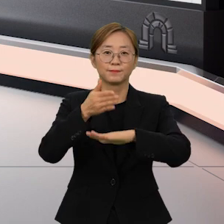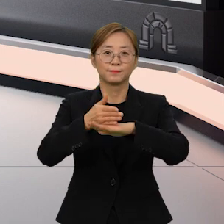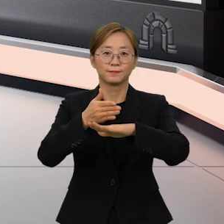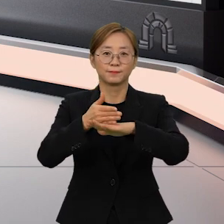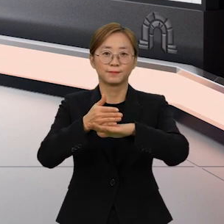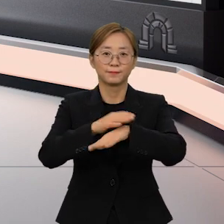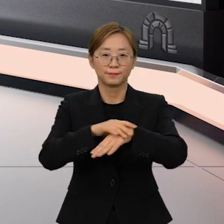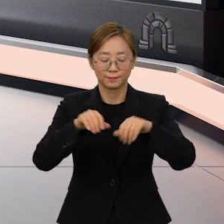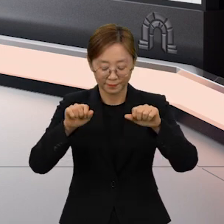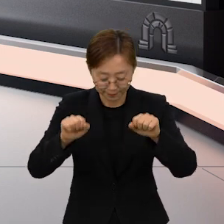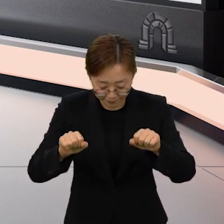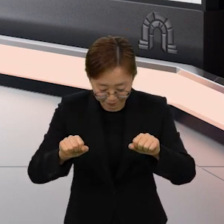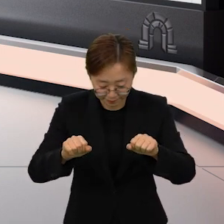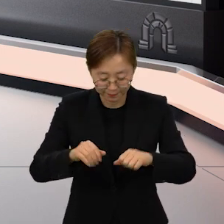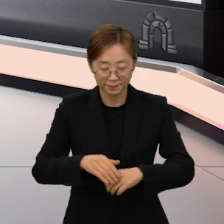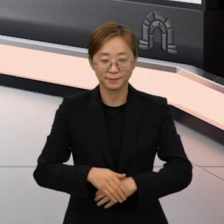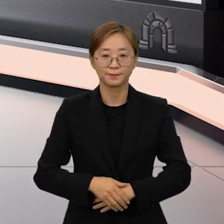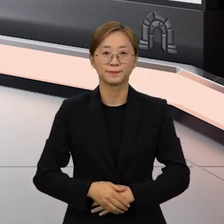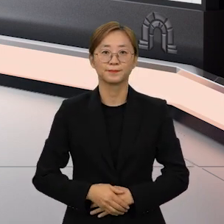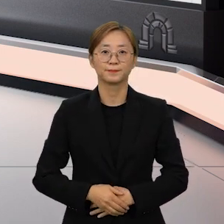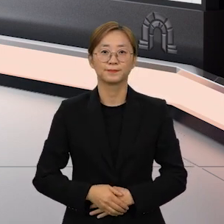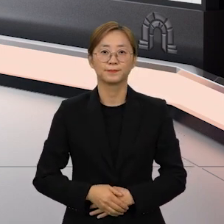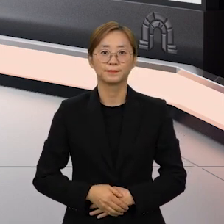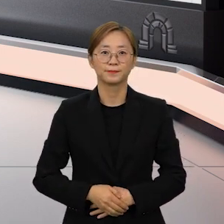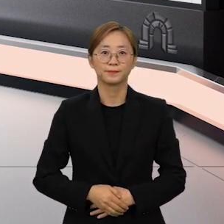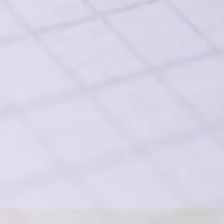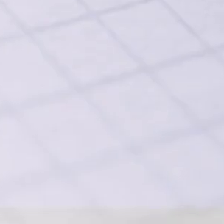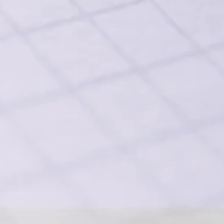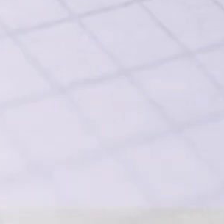오늘도 함께해 주신 시민 여러분 고맙습니다.